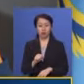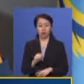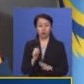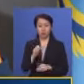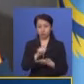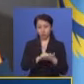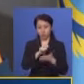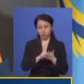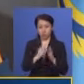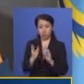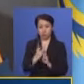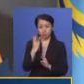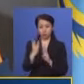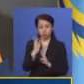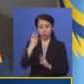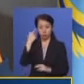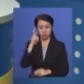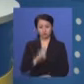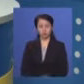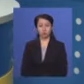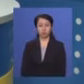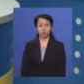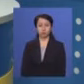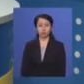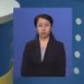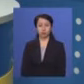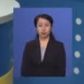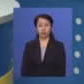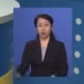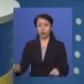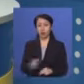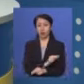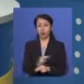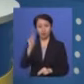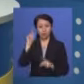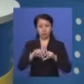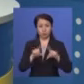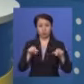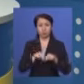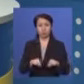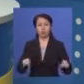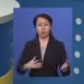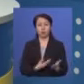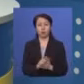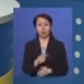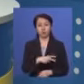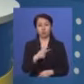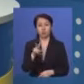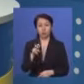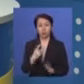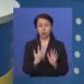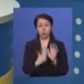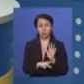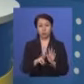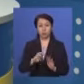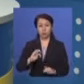Причина пожара на данный момент устанавливается. На капитальный ремонт школ в Петропавловске потратили порядка